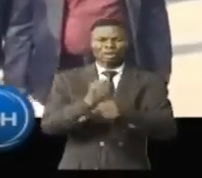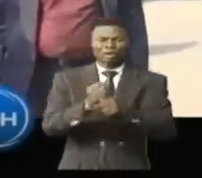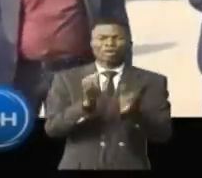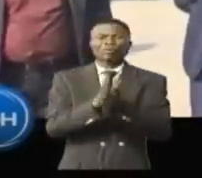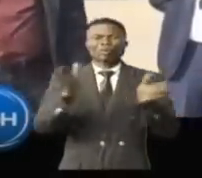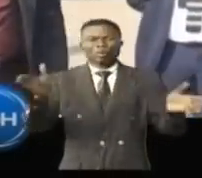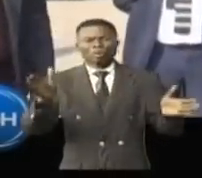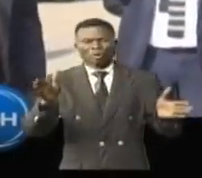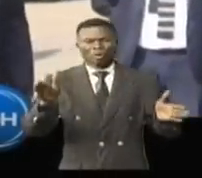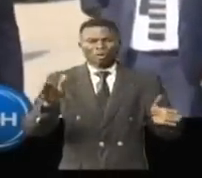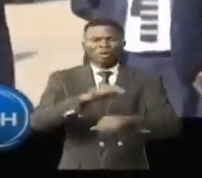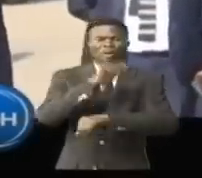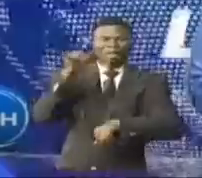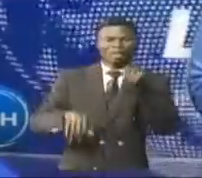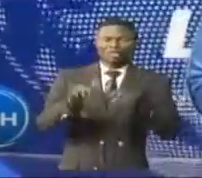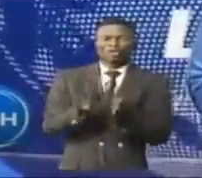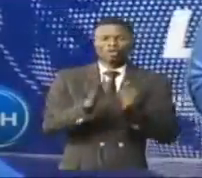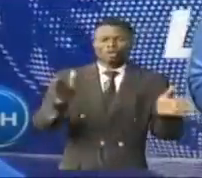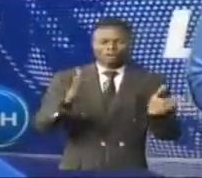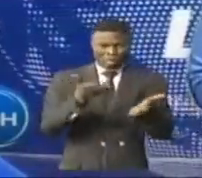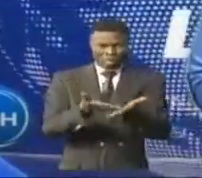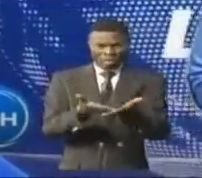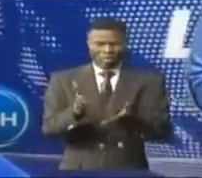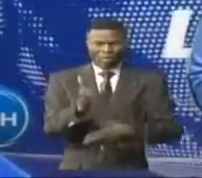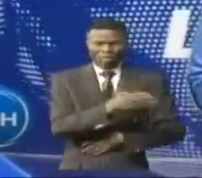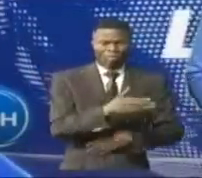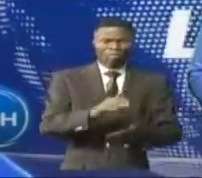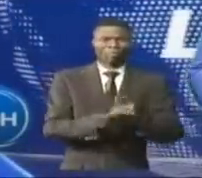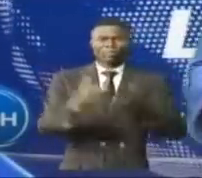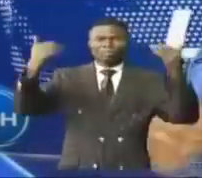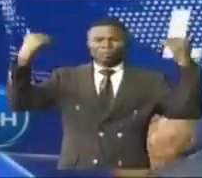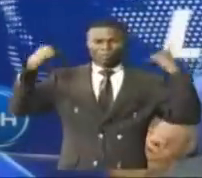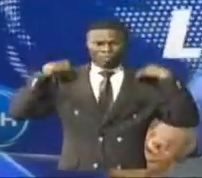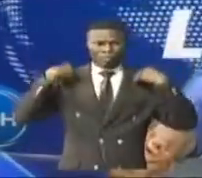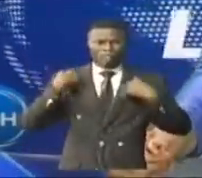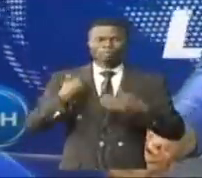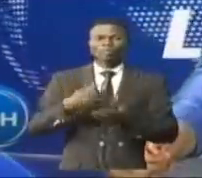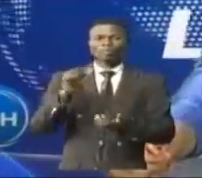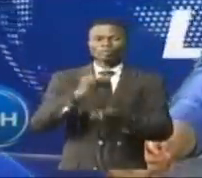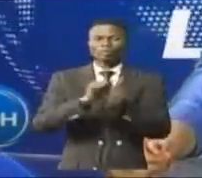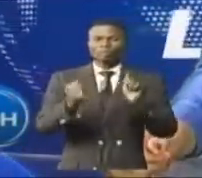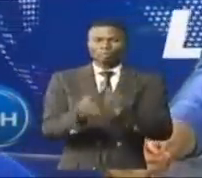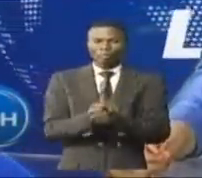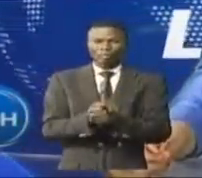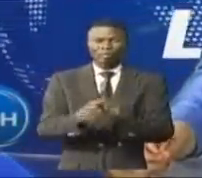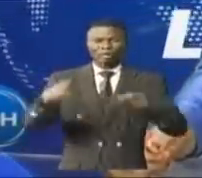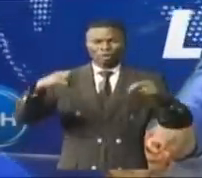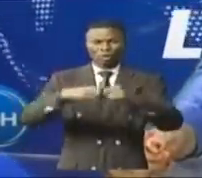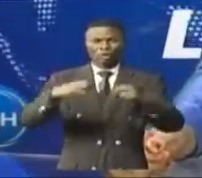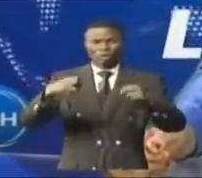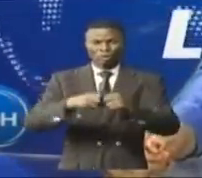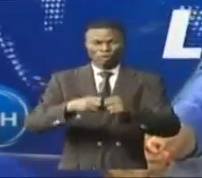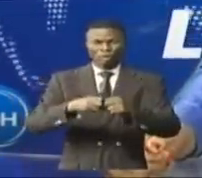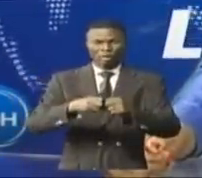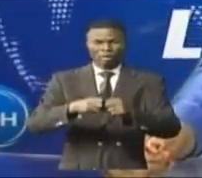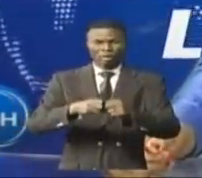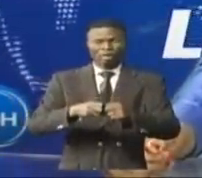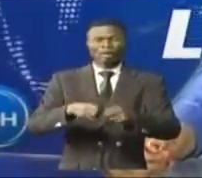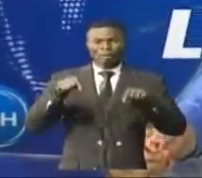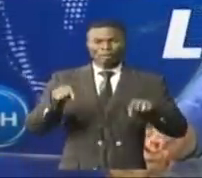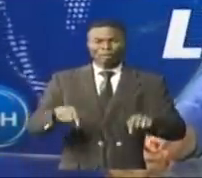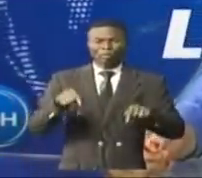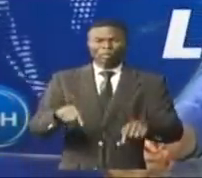généraux du secrétariat général. L'autorité de régulation du secteur de l'électricité ARE est